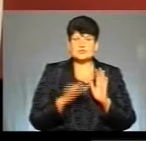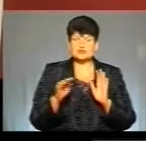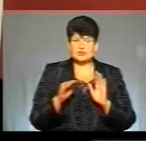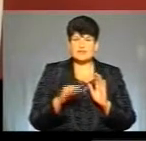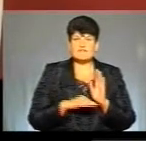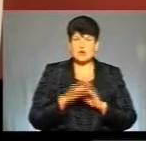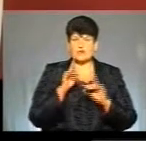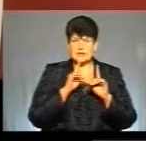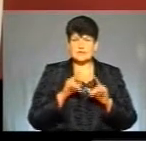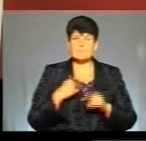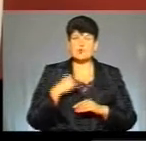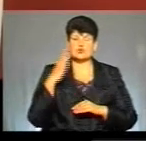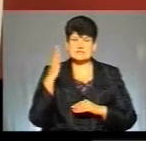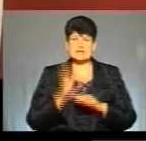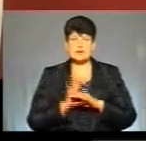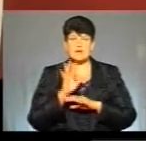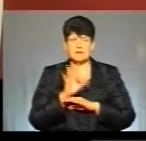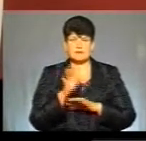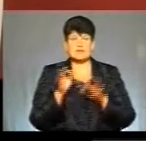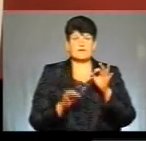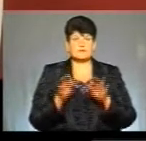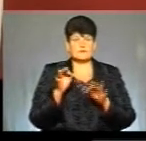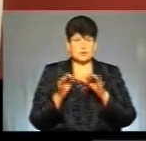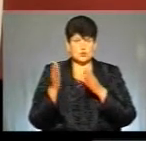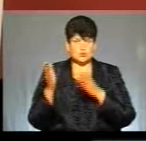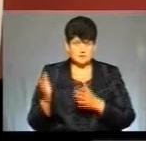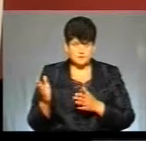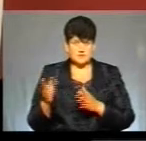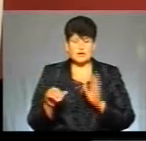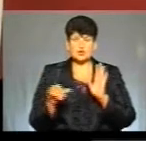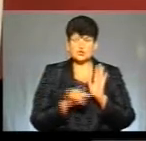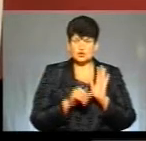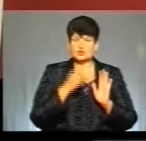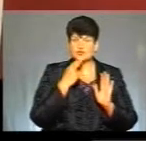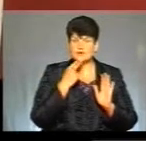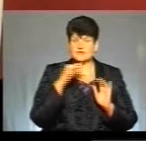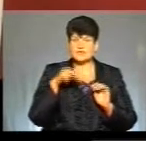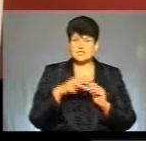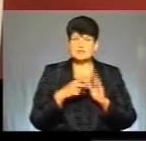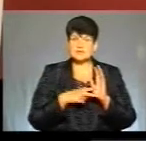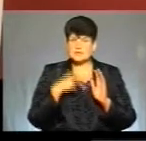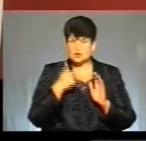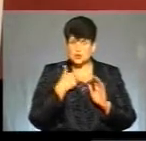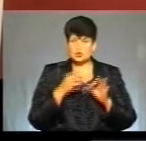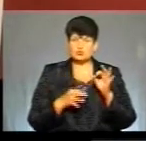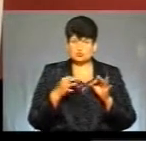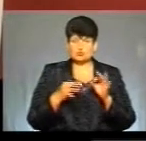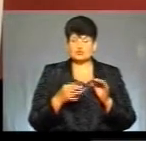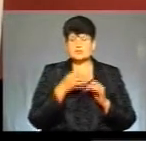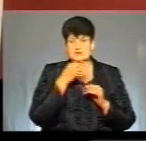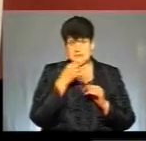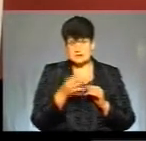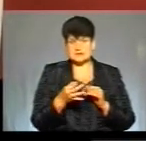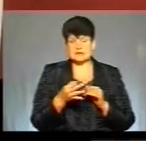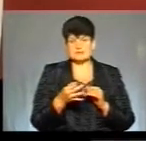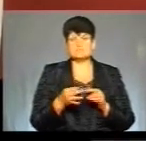Рада проголосувала за направлення до Конституційного суду. Власне, 6 червня 2017 року Конституційний суд визнав